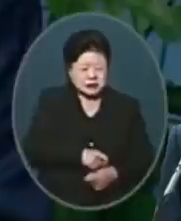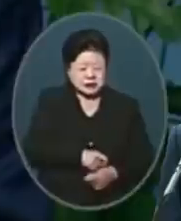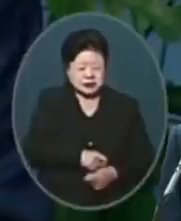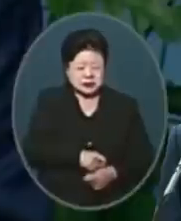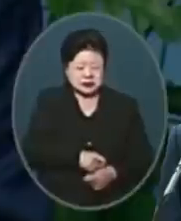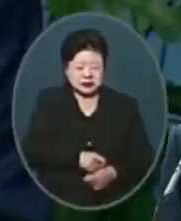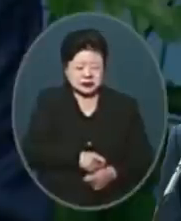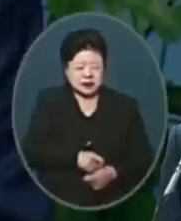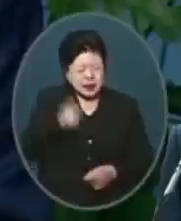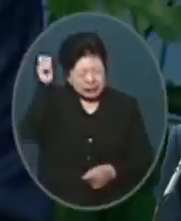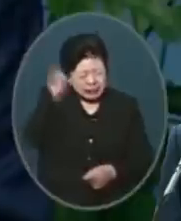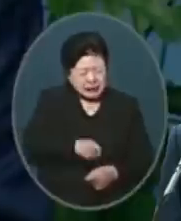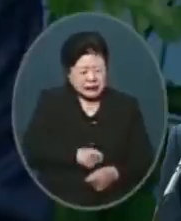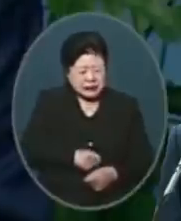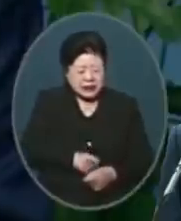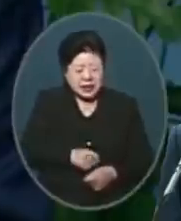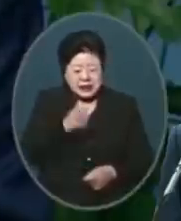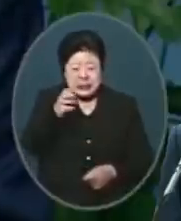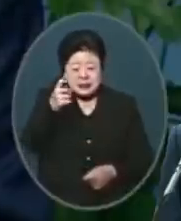40에 하나 때립니다.